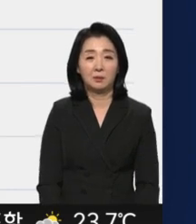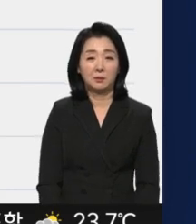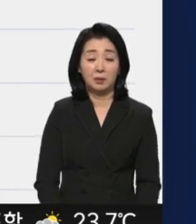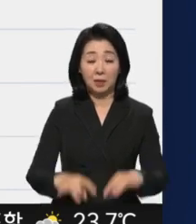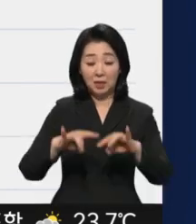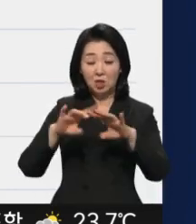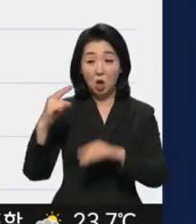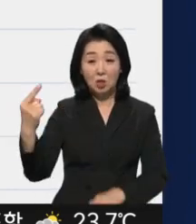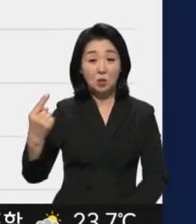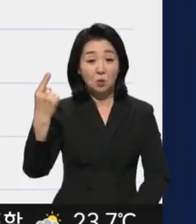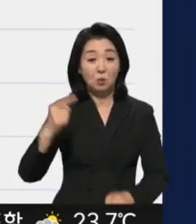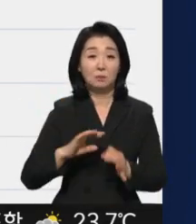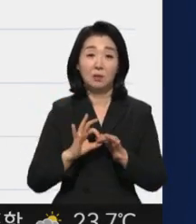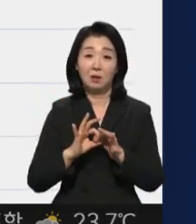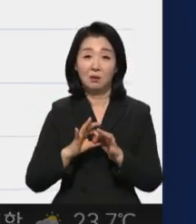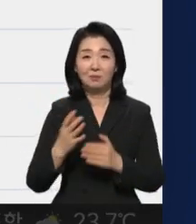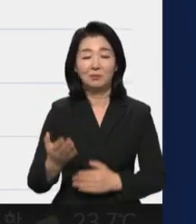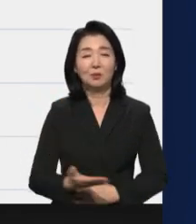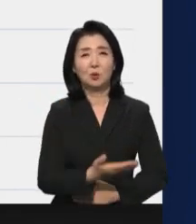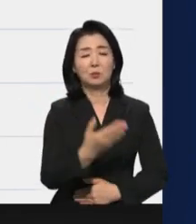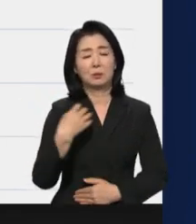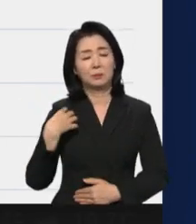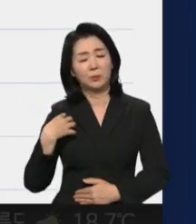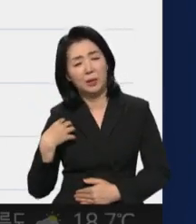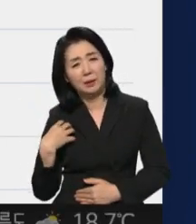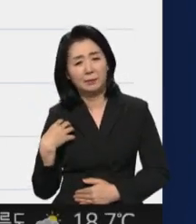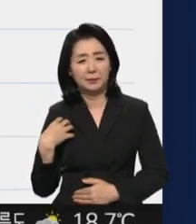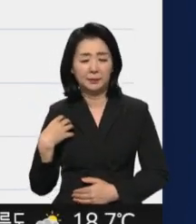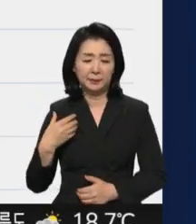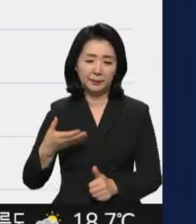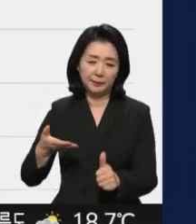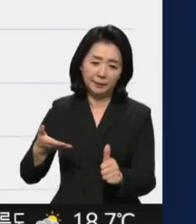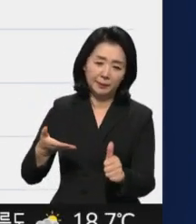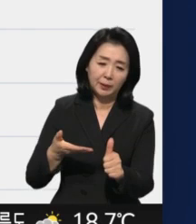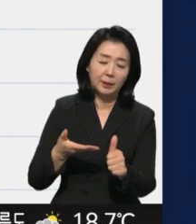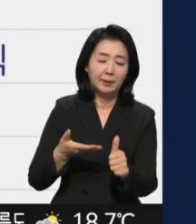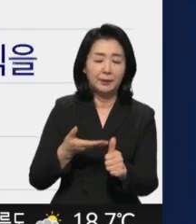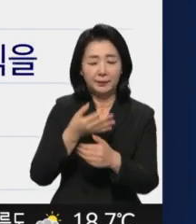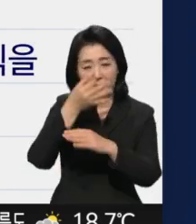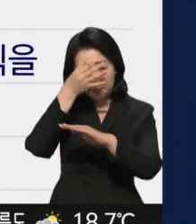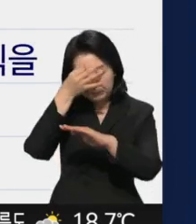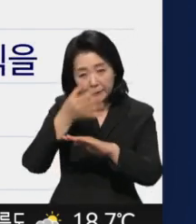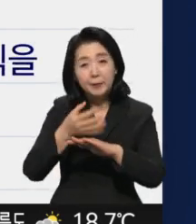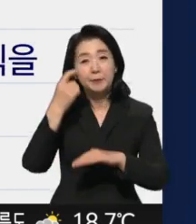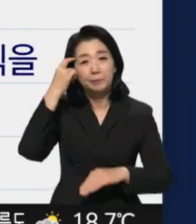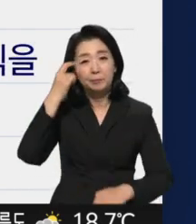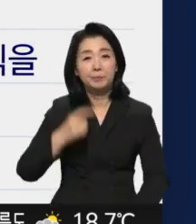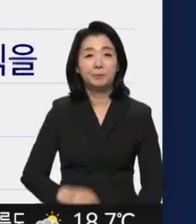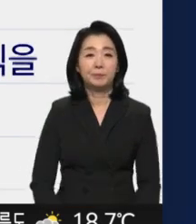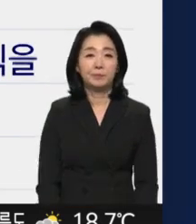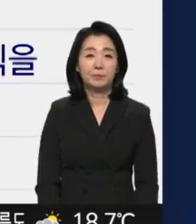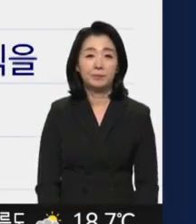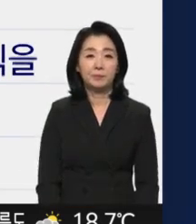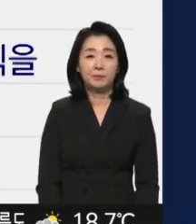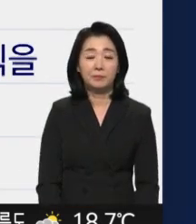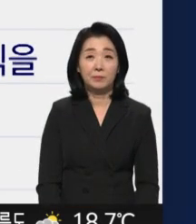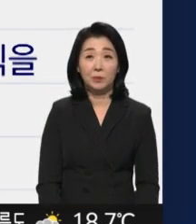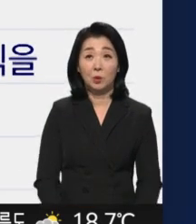전기요금과 관련해 국민 여러분께 부담을 드리고 있는 것에 대해 매우 송구스럽게 생각합니다.